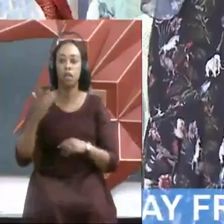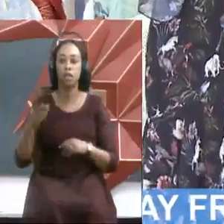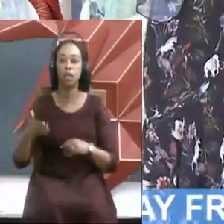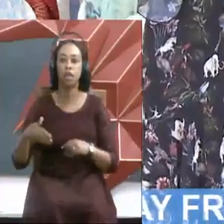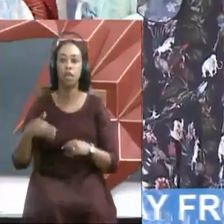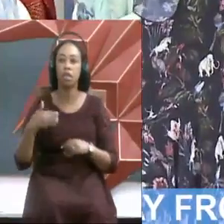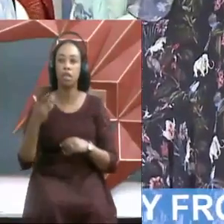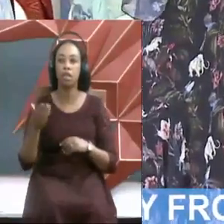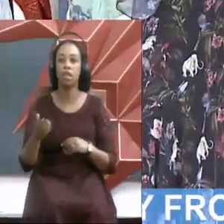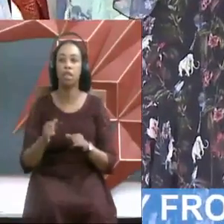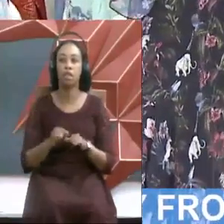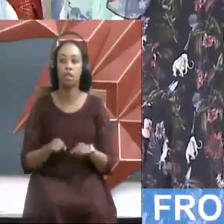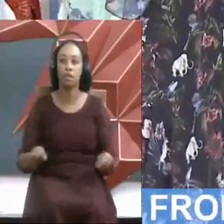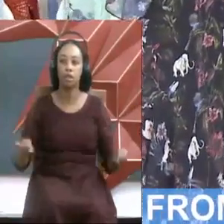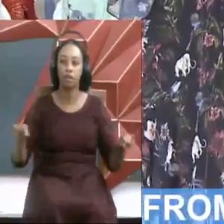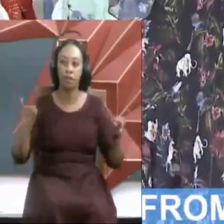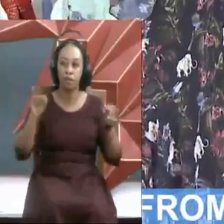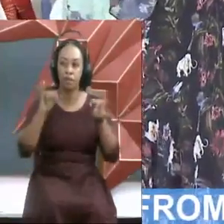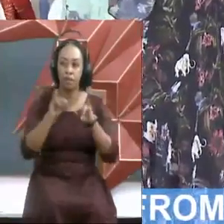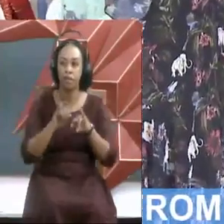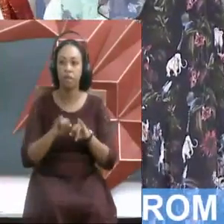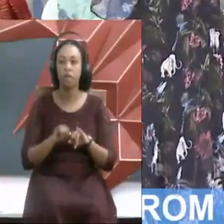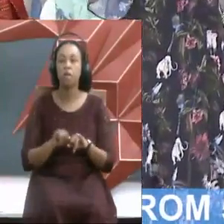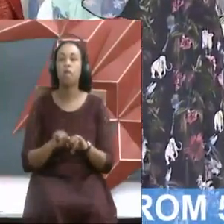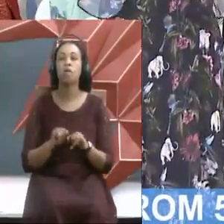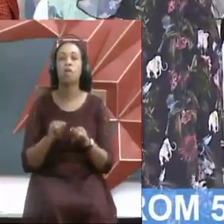Ni uheri bora